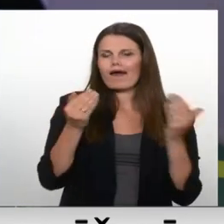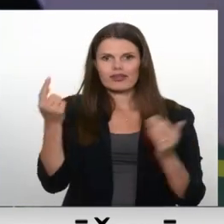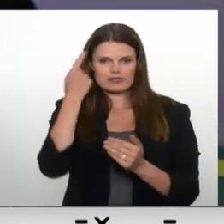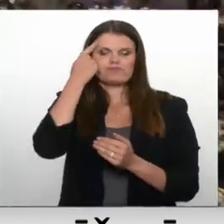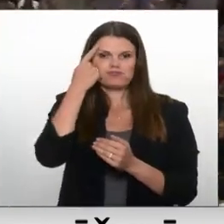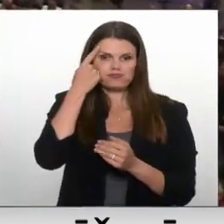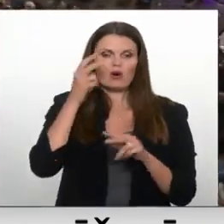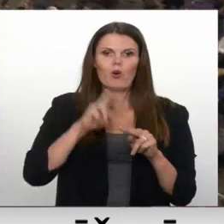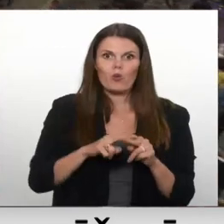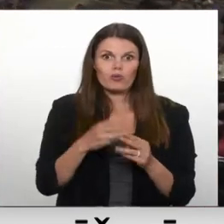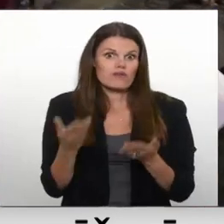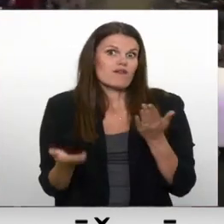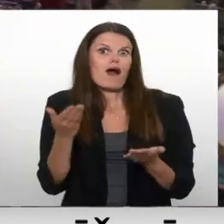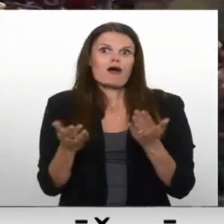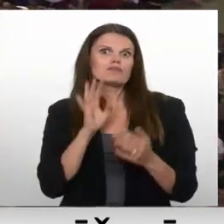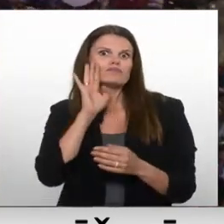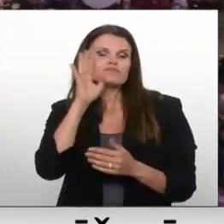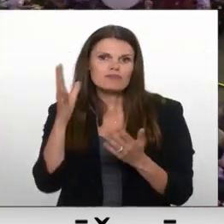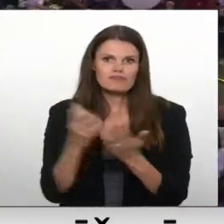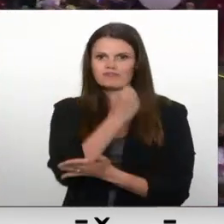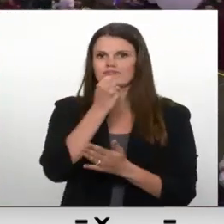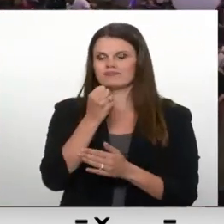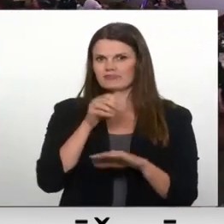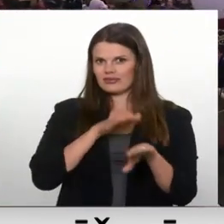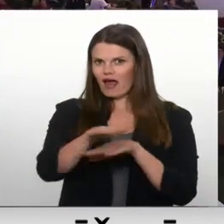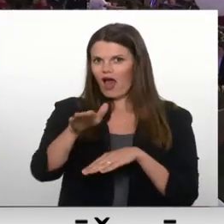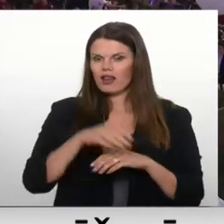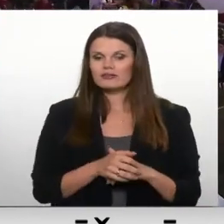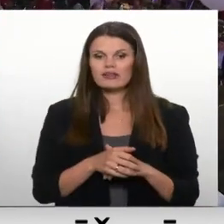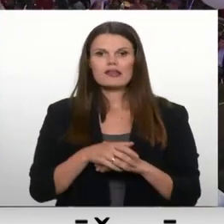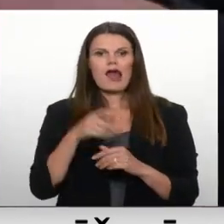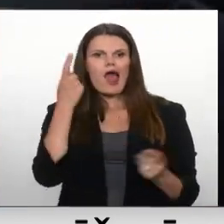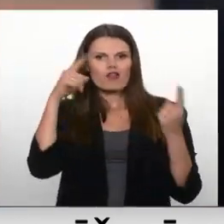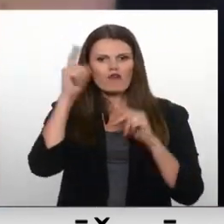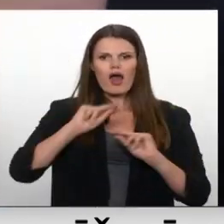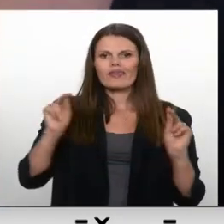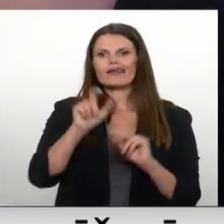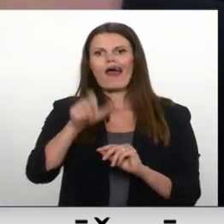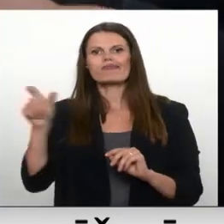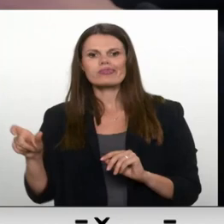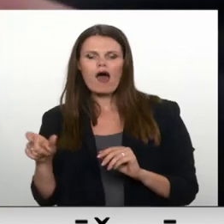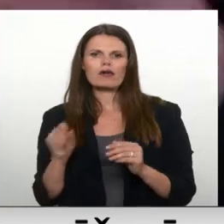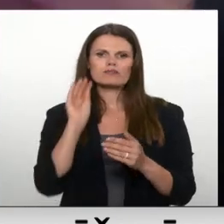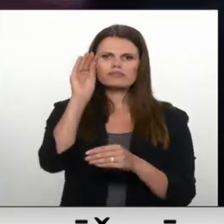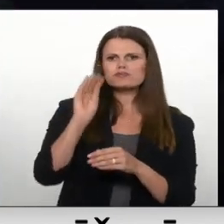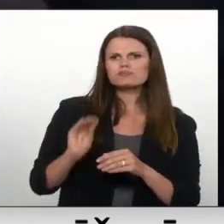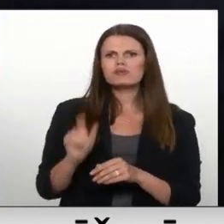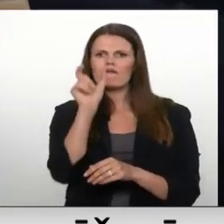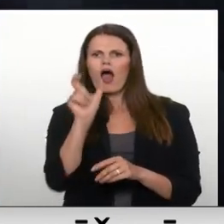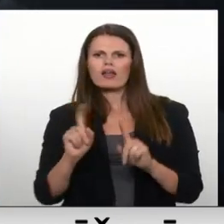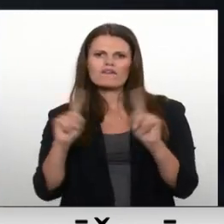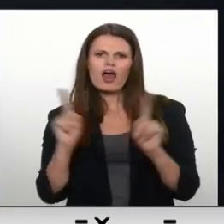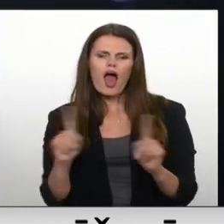un kuras, kas zina, varbūt izdosies realizēt. Inovācijas treneri liek priekšā atsevišķus vārdus, frāzes un